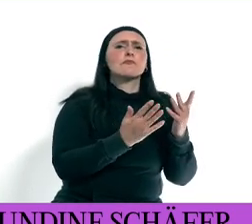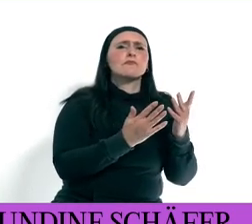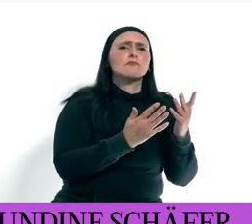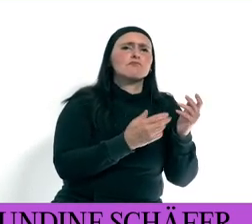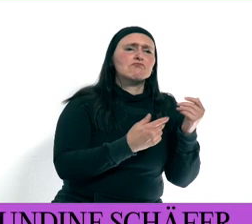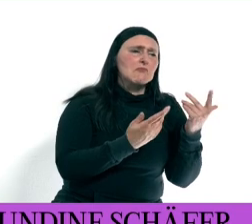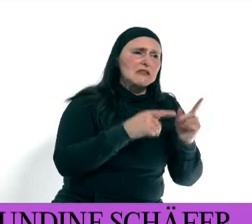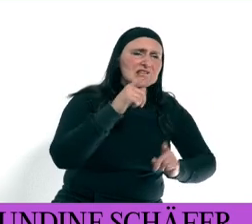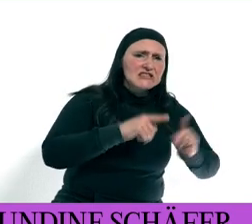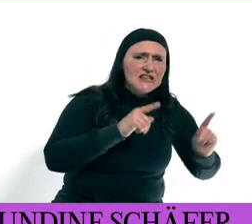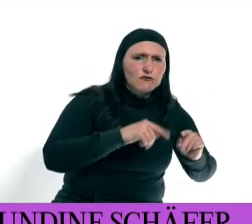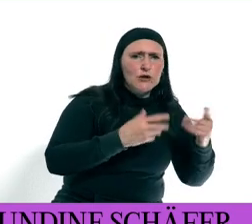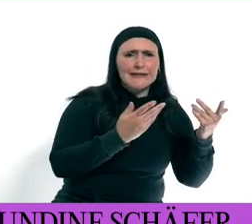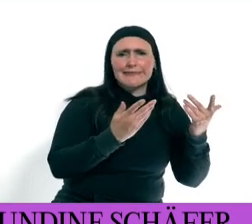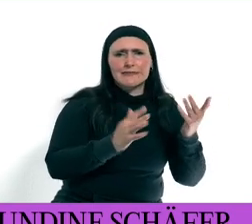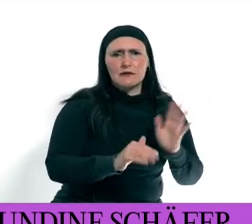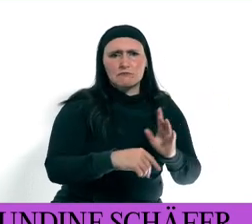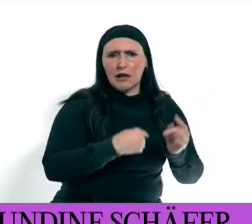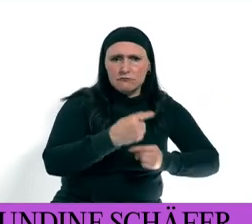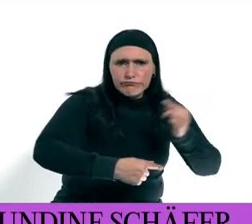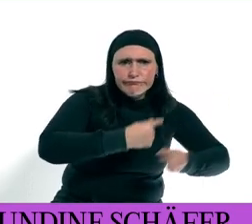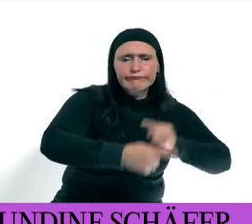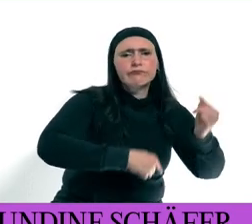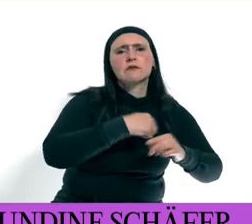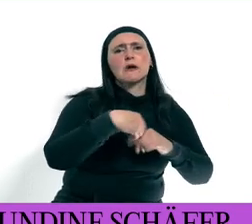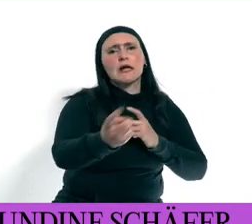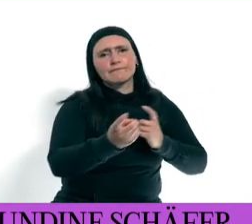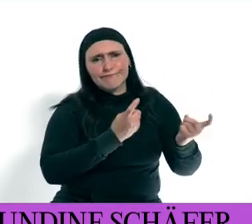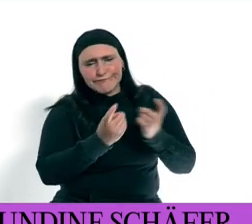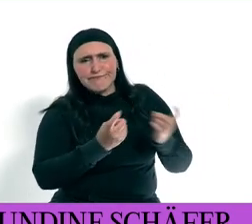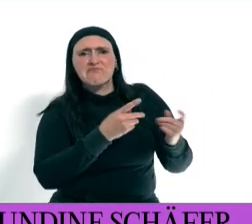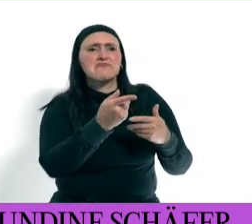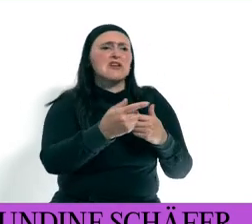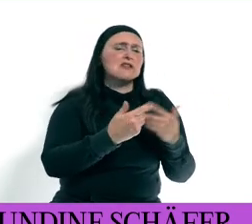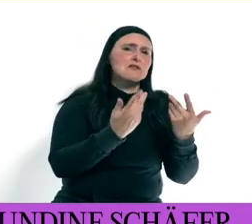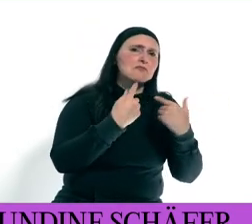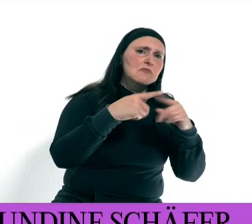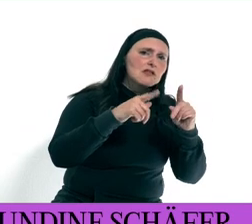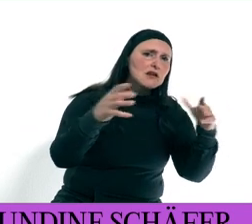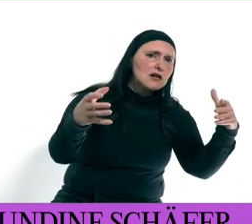Auch die Kunstschaffenden arbeiten heute ganz anders.